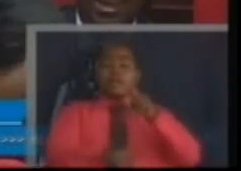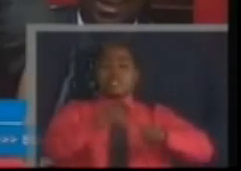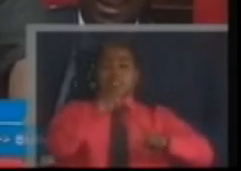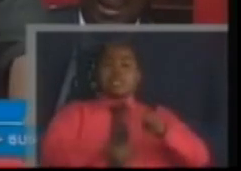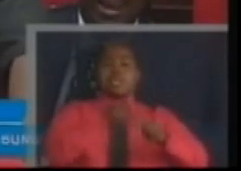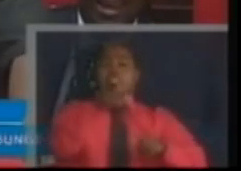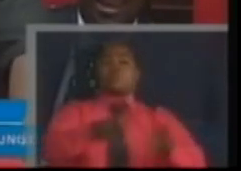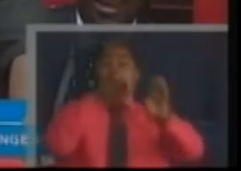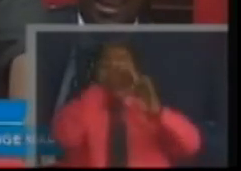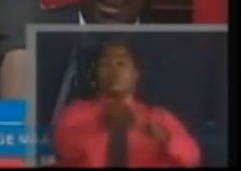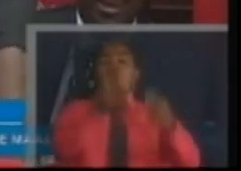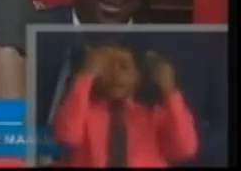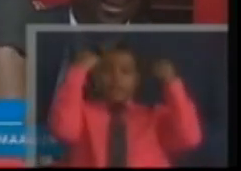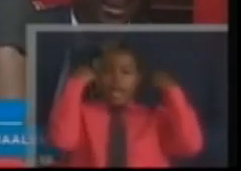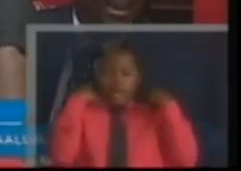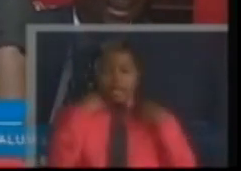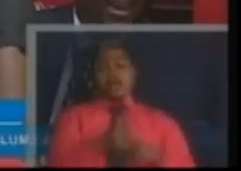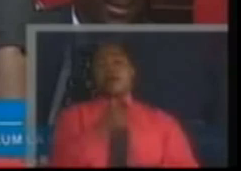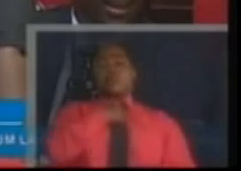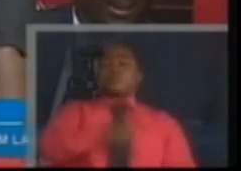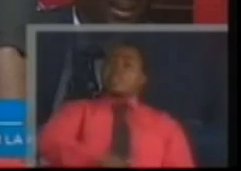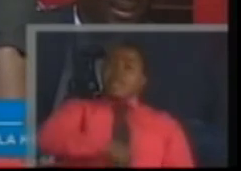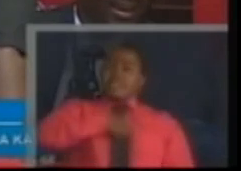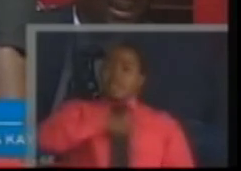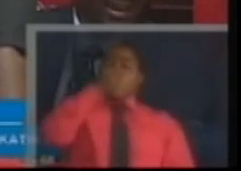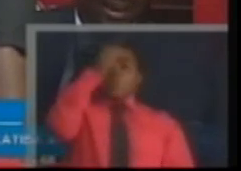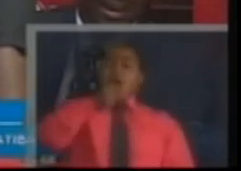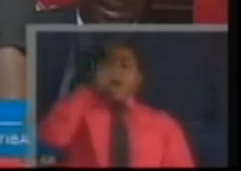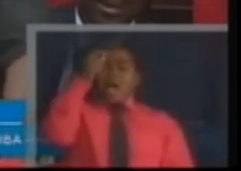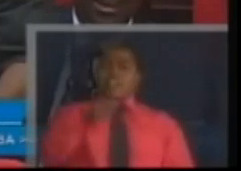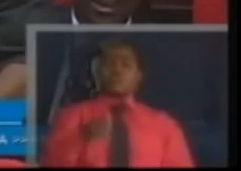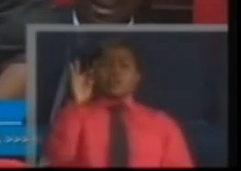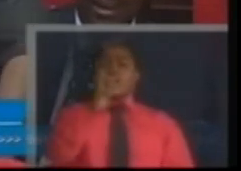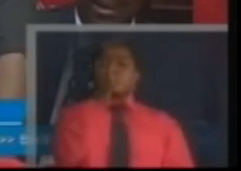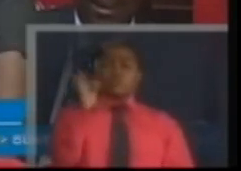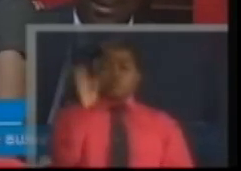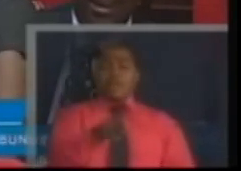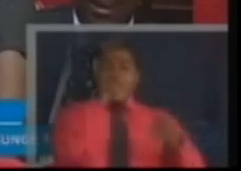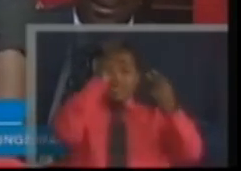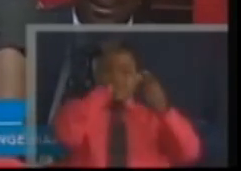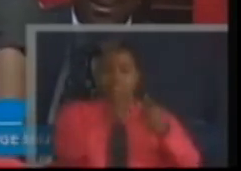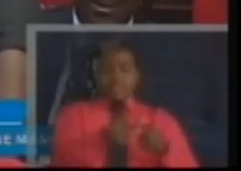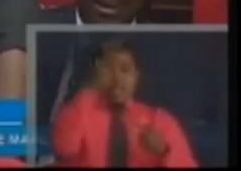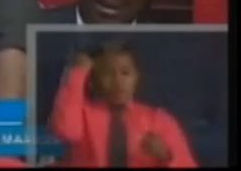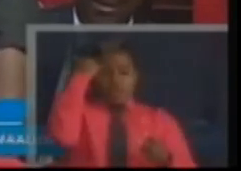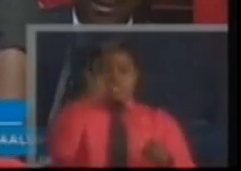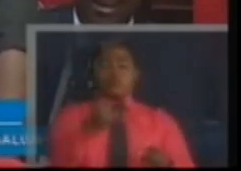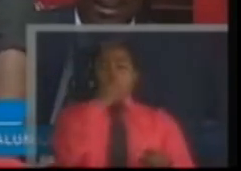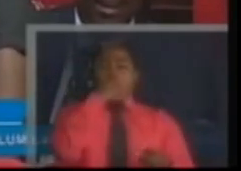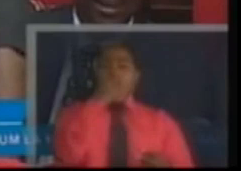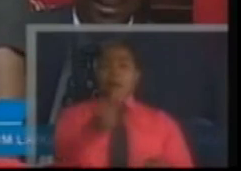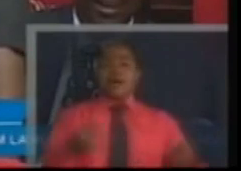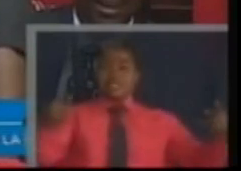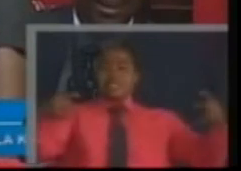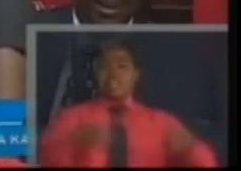madaraka. Sasa mimi nimeshangaa watu wanapashana habari tena. Mheshimiwa mwenyekiti, habari za ugomvi